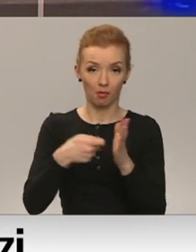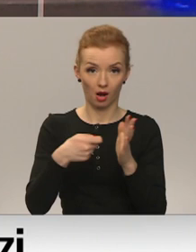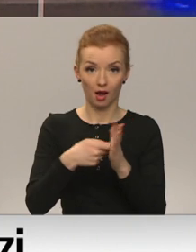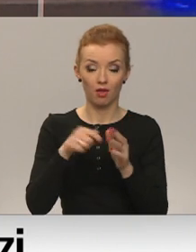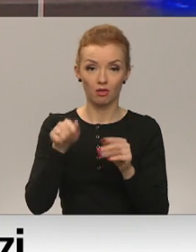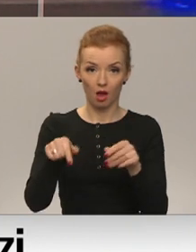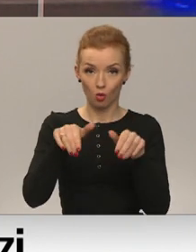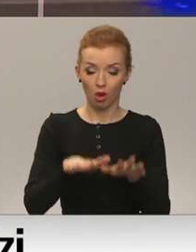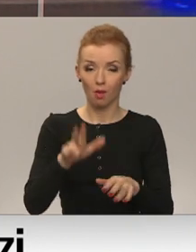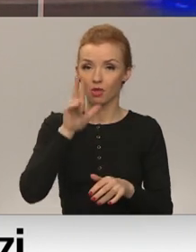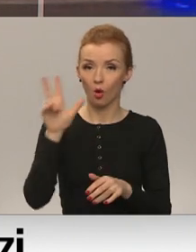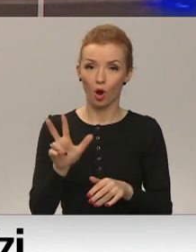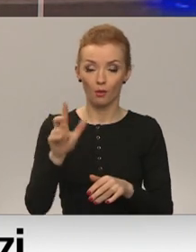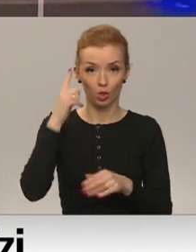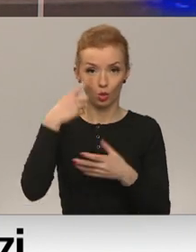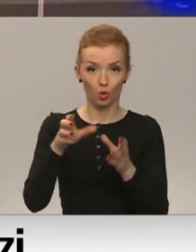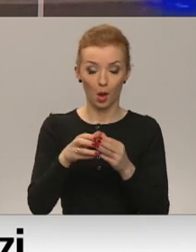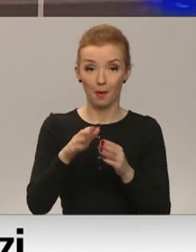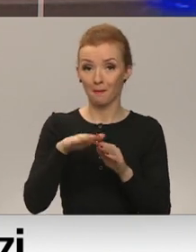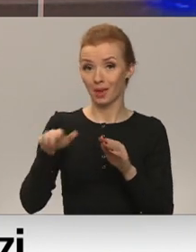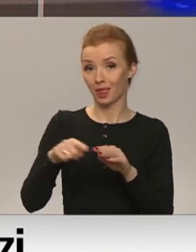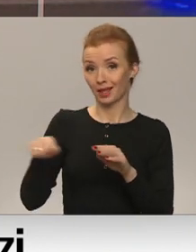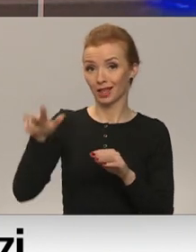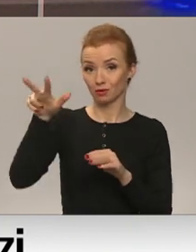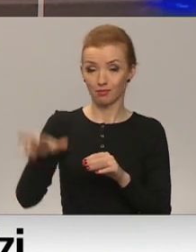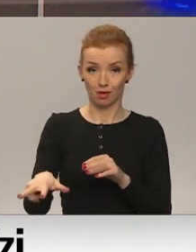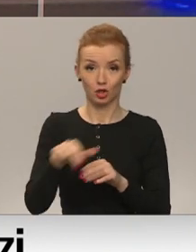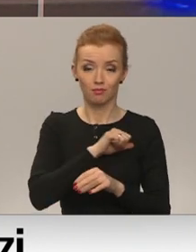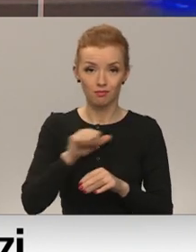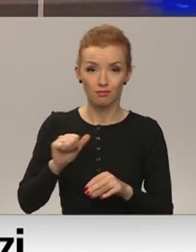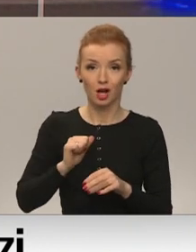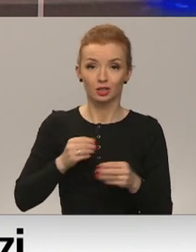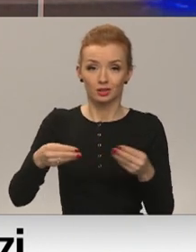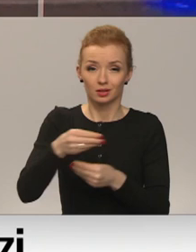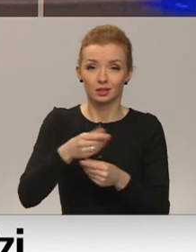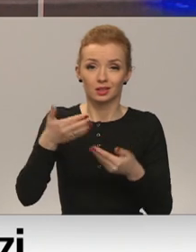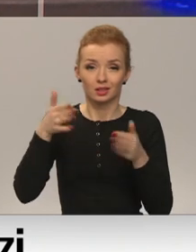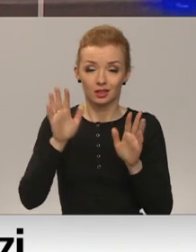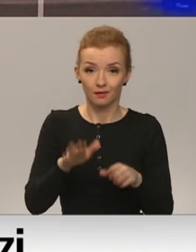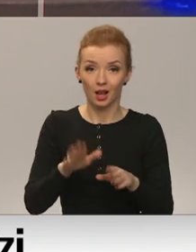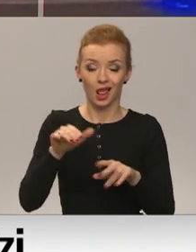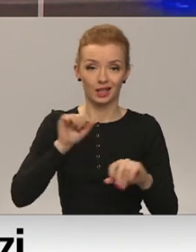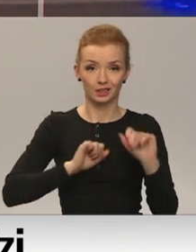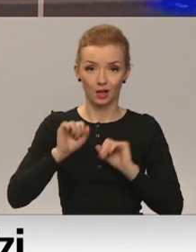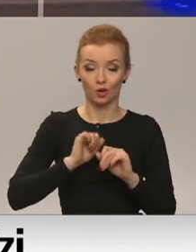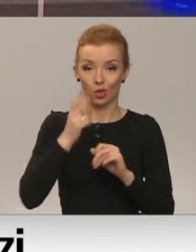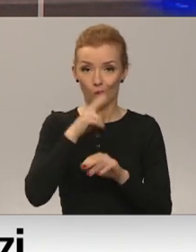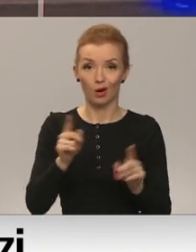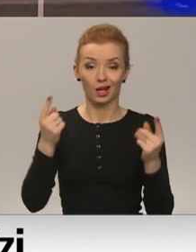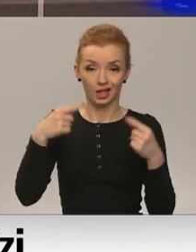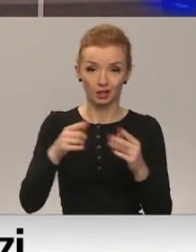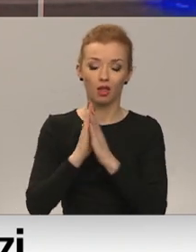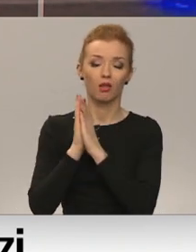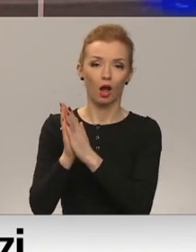lēmumu pieņēmusi Daugavpils dome, jo pēdējo 3 mēnešu laikā ar pašu finansējumu izdarīts viss iespējamais, un lai izvairītos no krīzes, ir